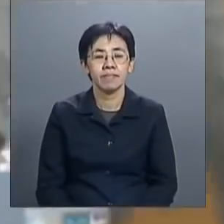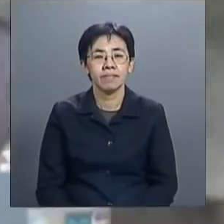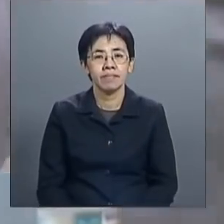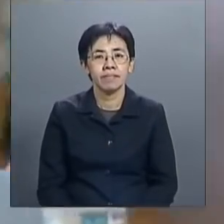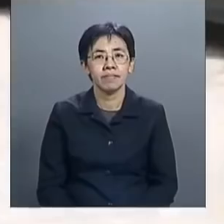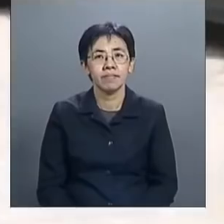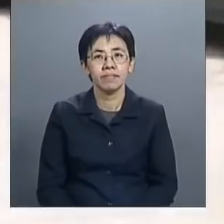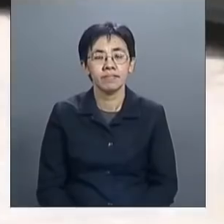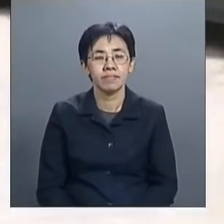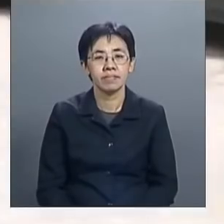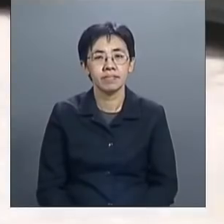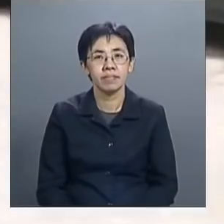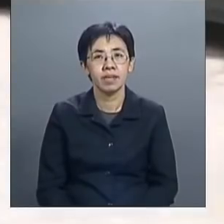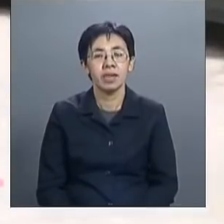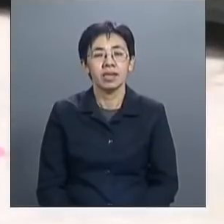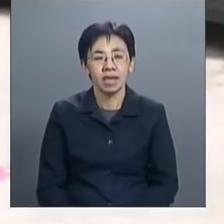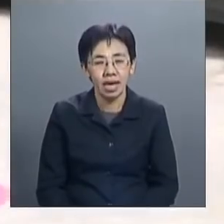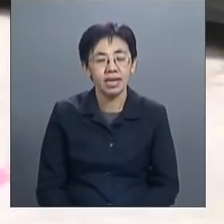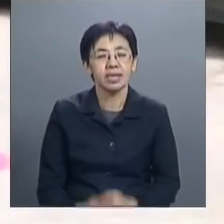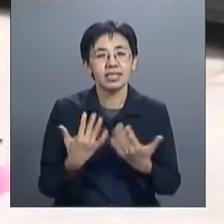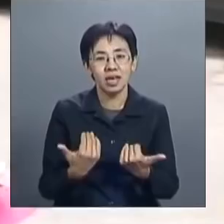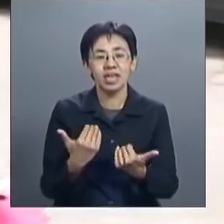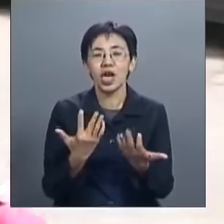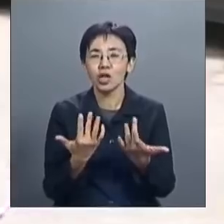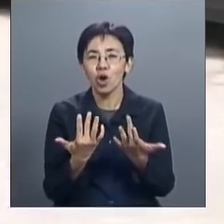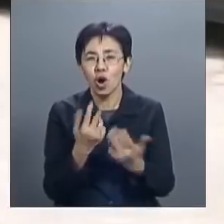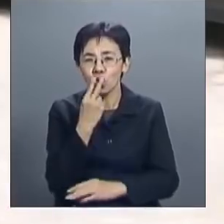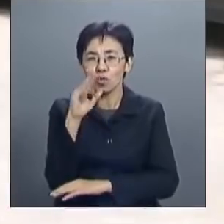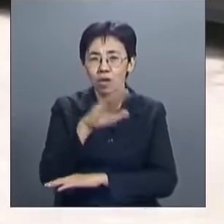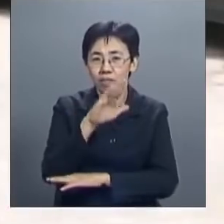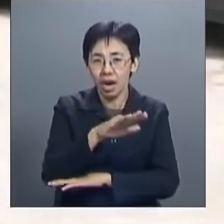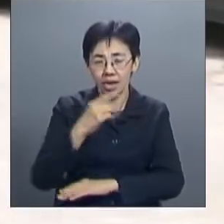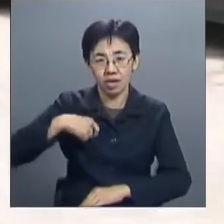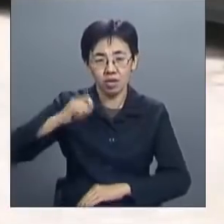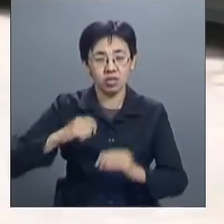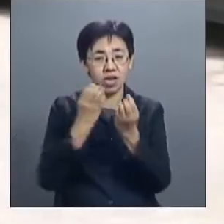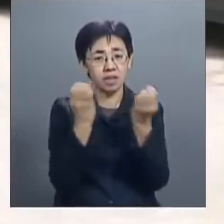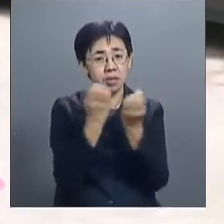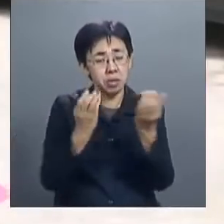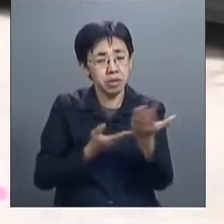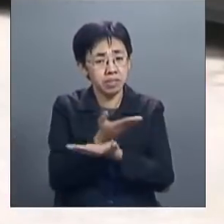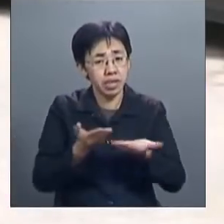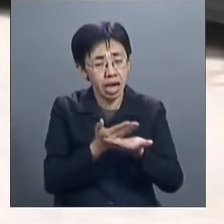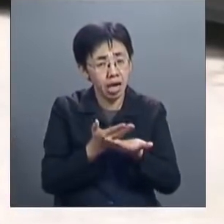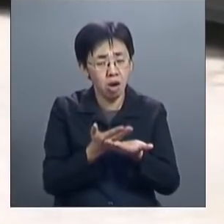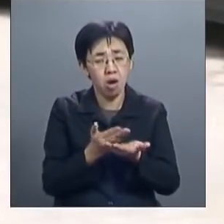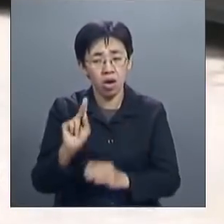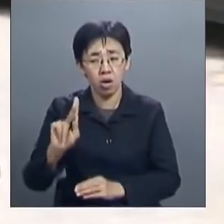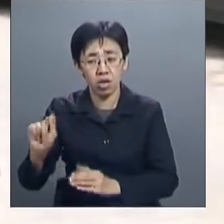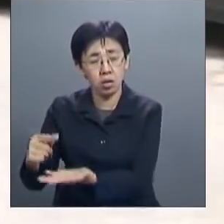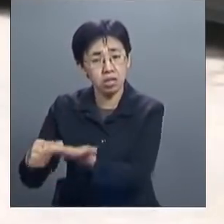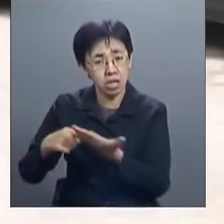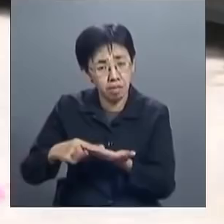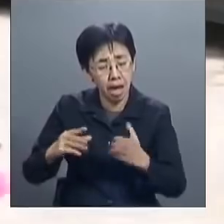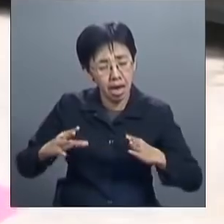ค่ะคุณพึ่งนภาคุณจีรัชตาคะต้องติดตามในช่วงบ่ายวันนี้ค่ะว่าศาลรัฐธรรมนูญจะพิจารณารับคำร้องของกกต.ไ